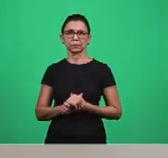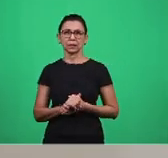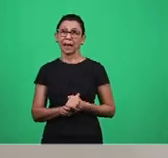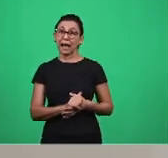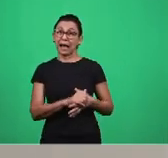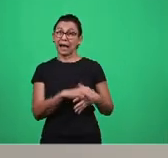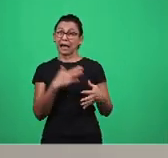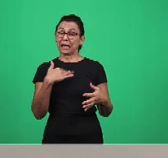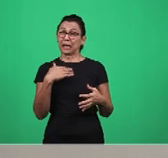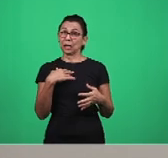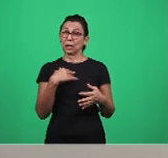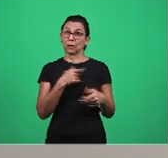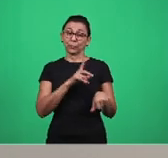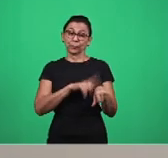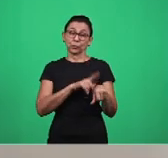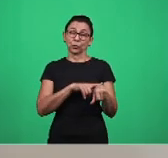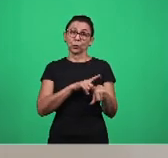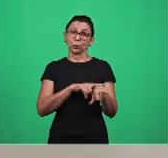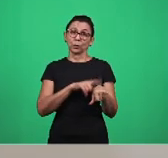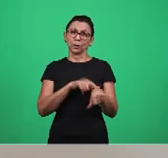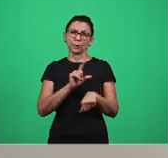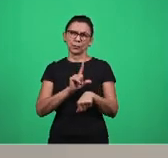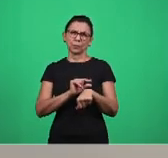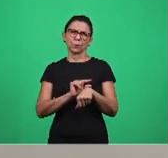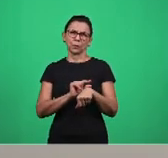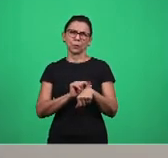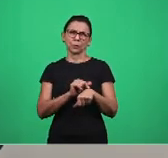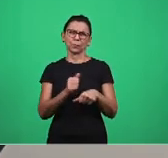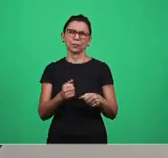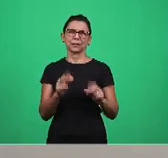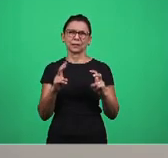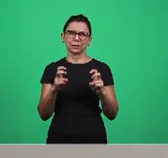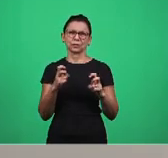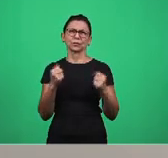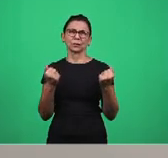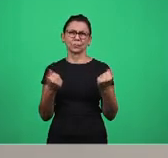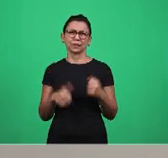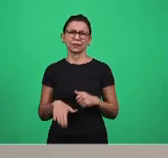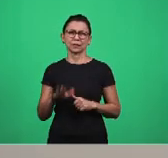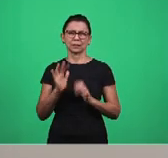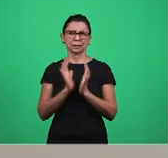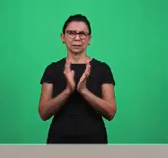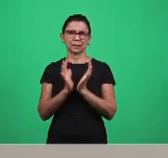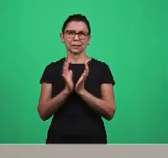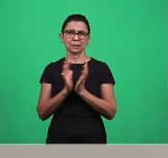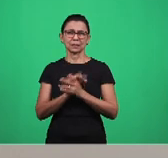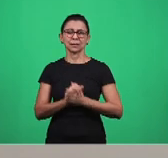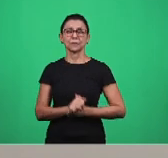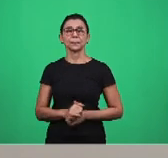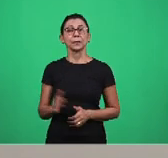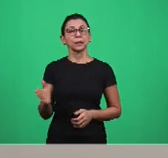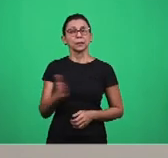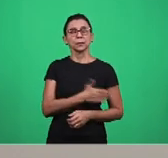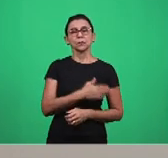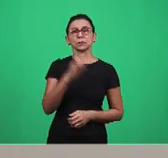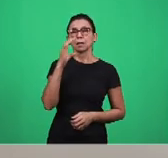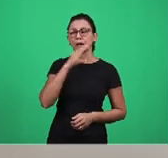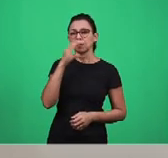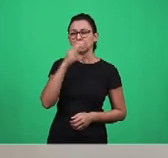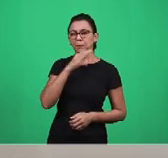Mais voyez bien, elle était dépêchée ici, elle avait hâte. Donc vous allez voir,